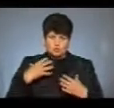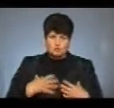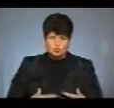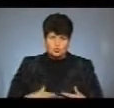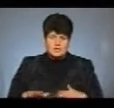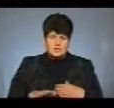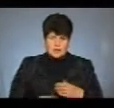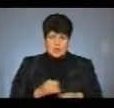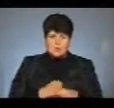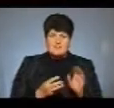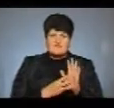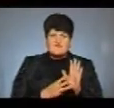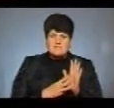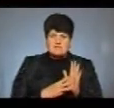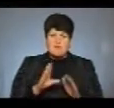8 вправ.